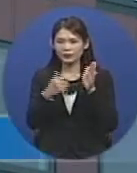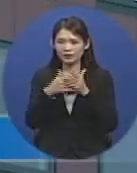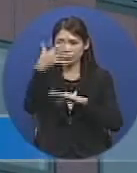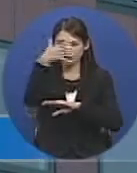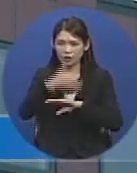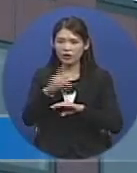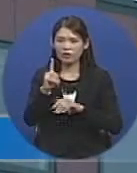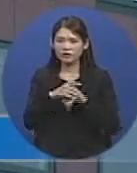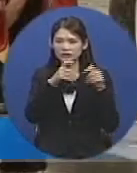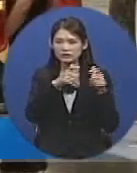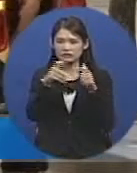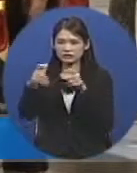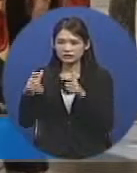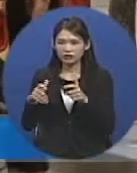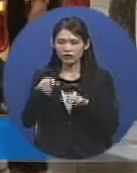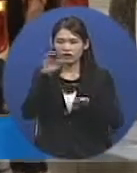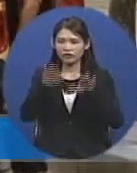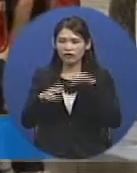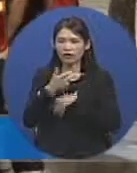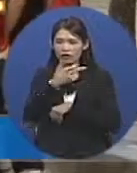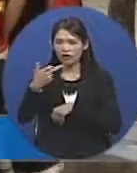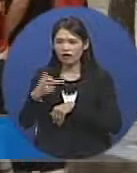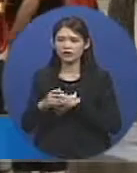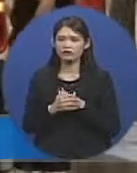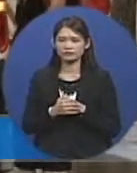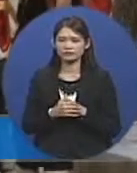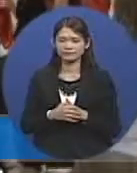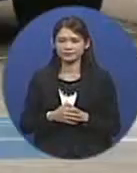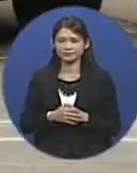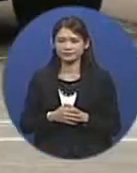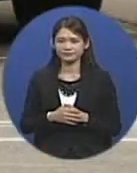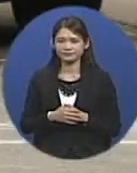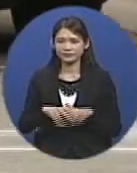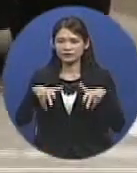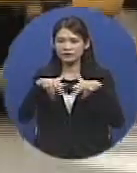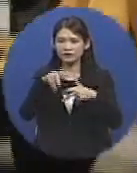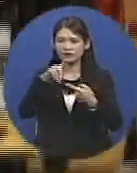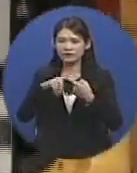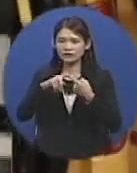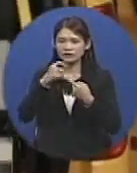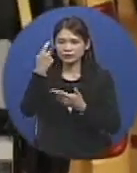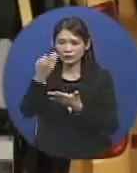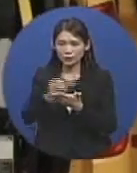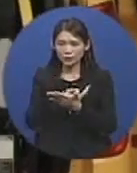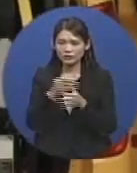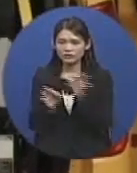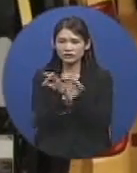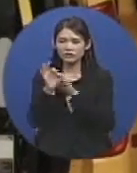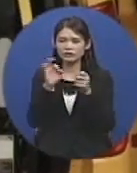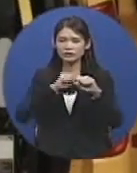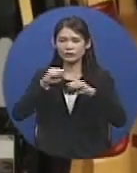결과 지역 간 격차는 여전히 벌어지고 있는 것으로 조사됐습니다. 장애인에 대한 소득과 경제활동